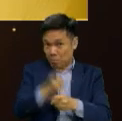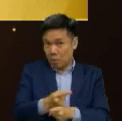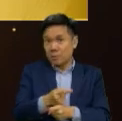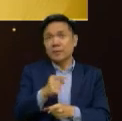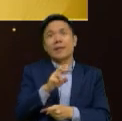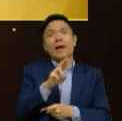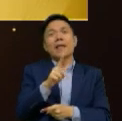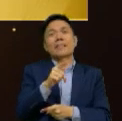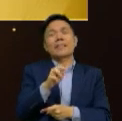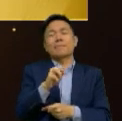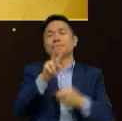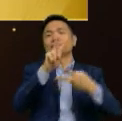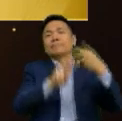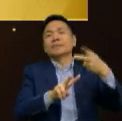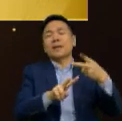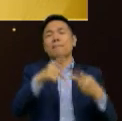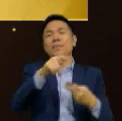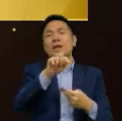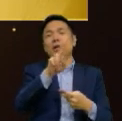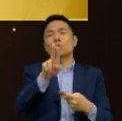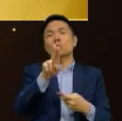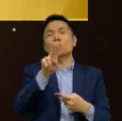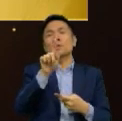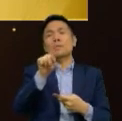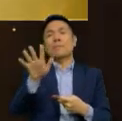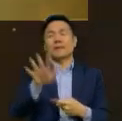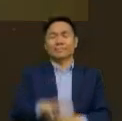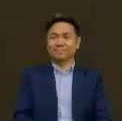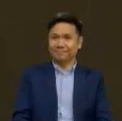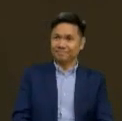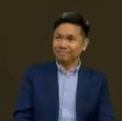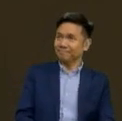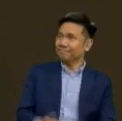titik kembali di angkasa Puri